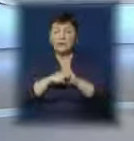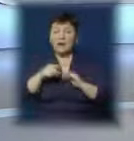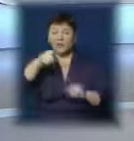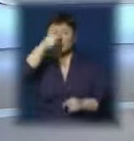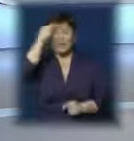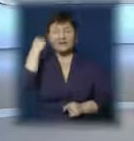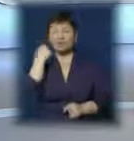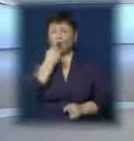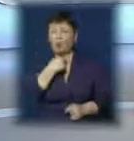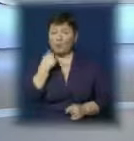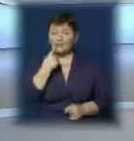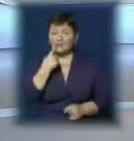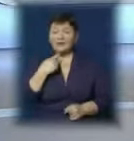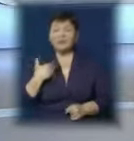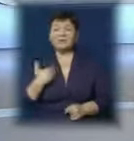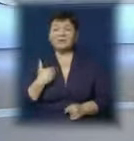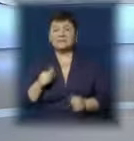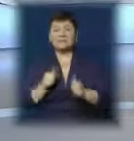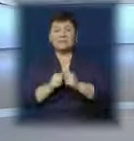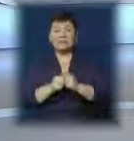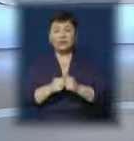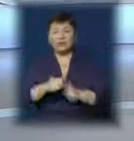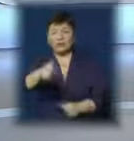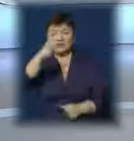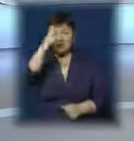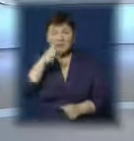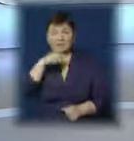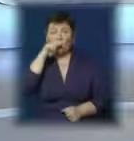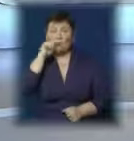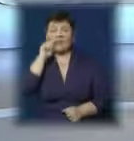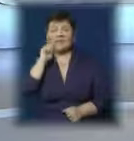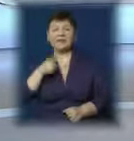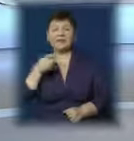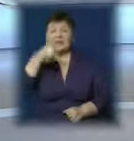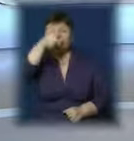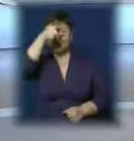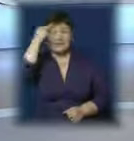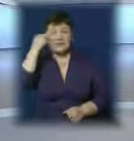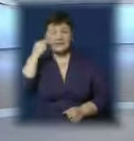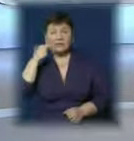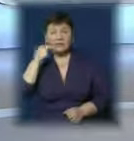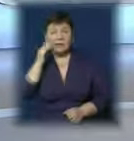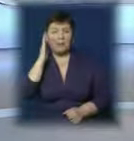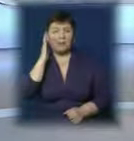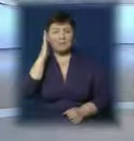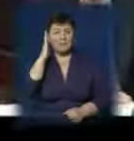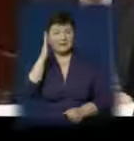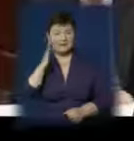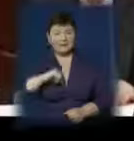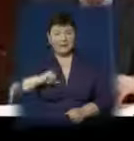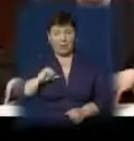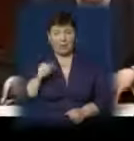словацької мови. Держсекретар сусідньої держави запевнив, Україна для Словаччини – перспективний партнер.